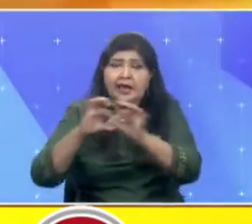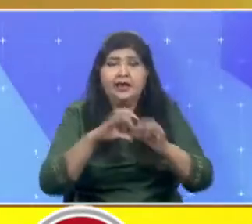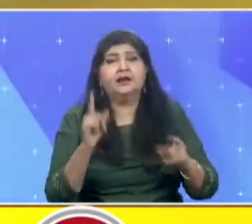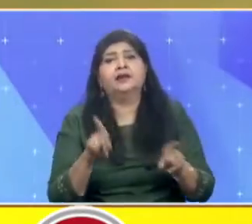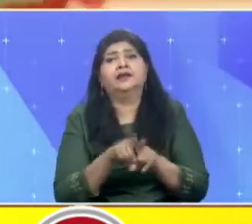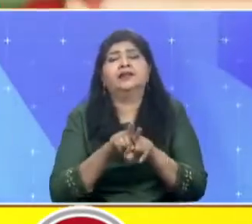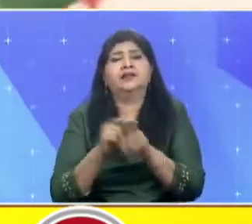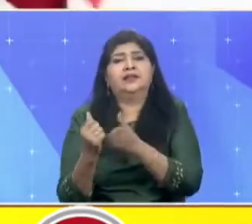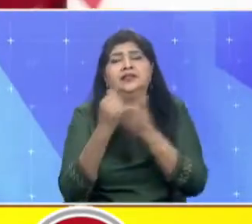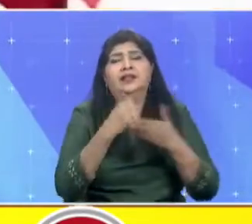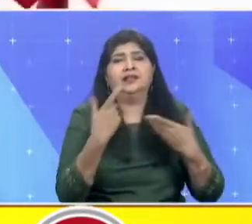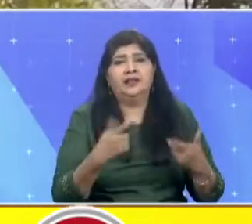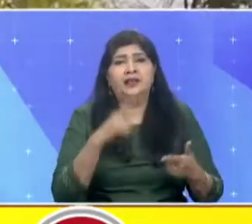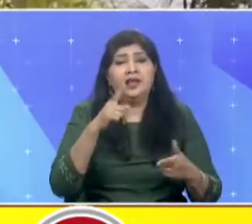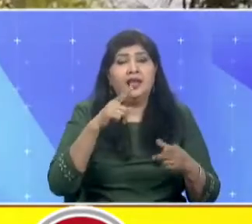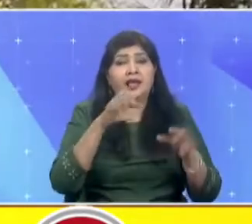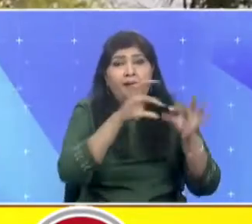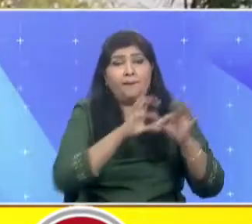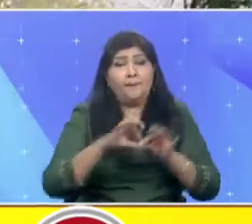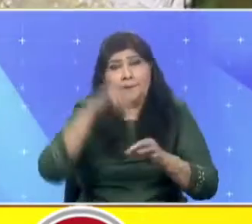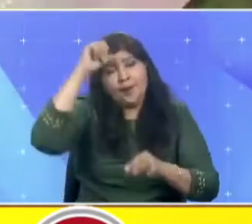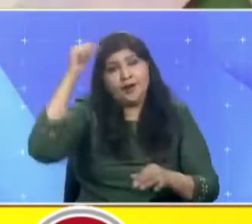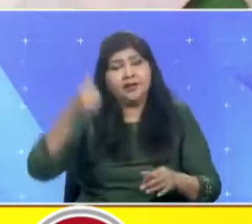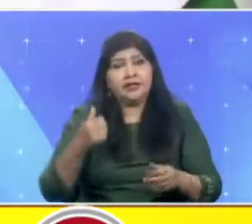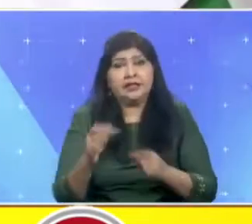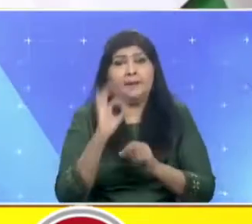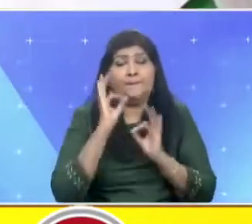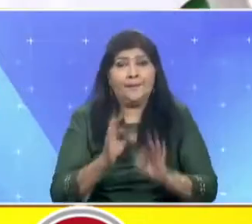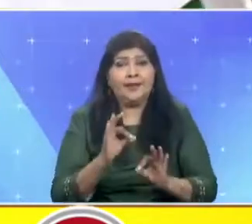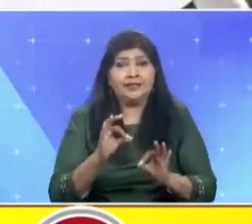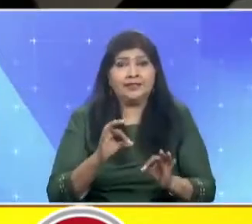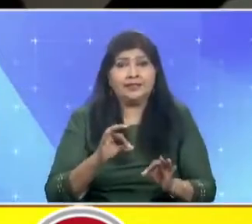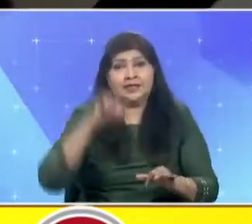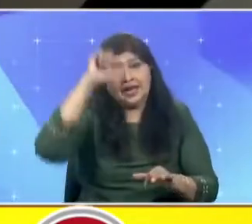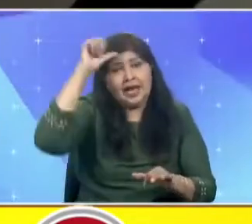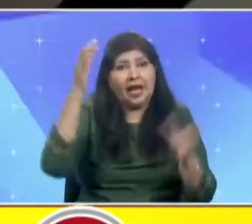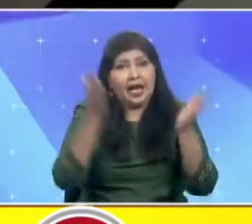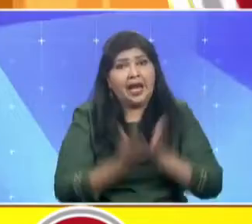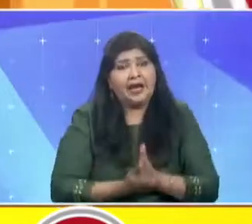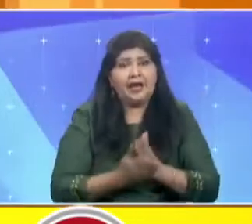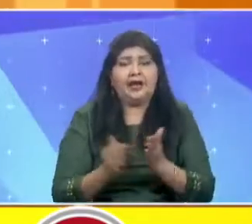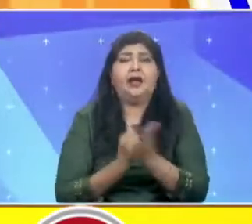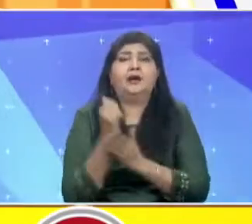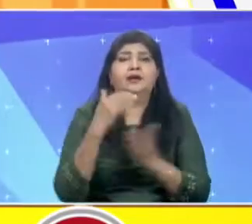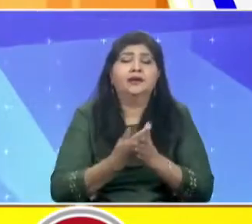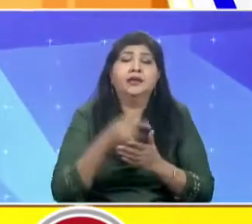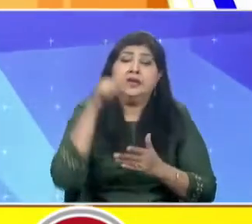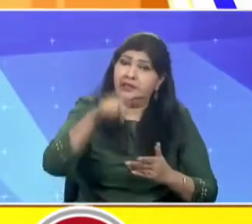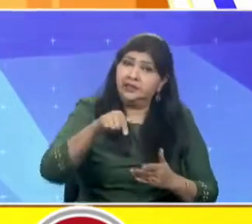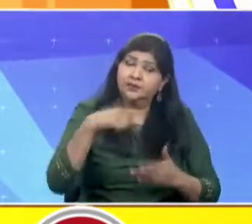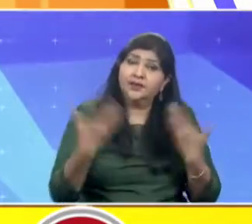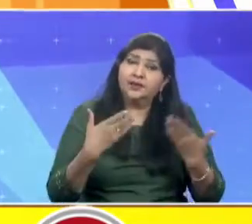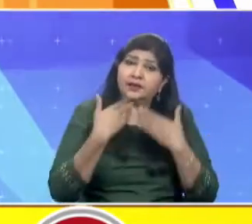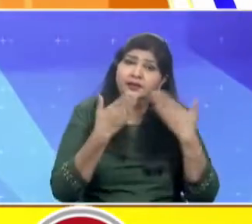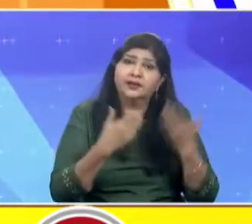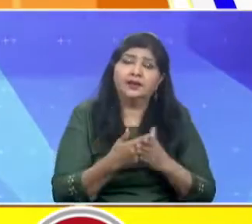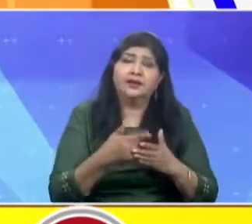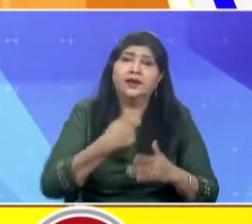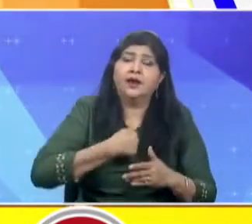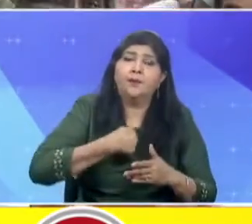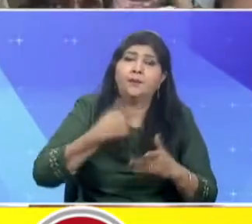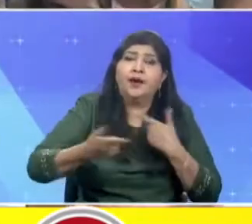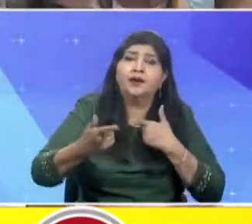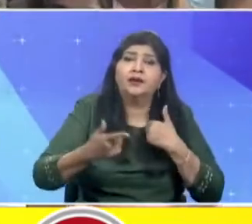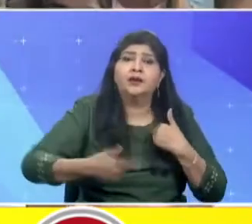हैं, एक भारत श्रेष्ठ भारत बनाती हैं। इसमें भी